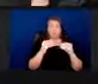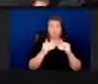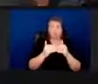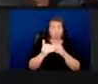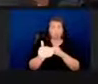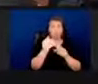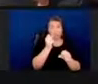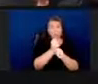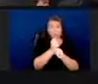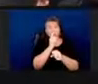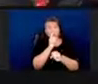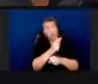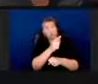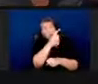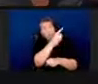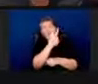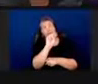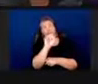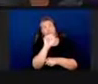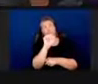ونحن نأمل طبعا أن